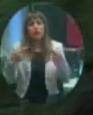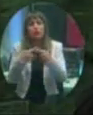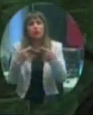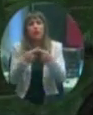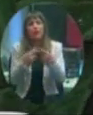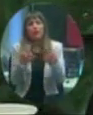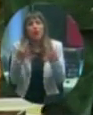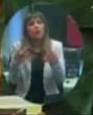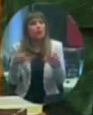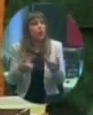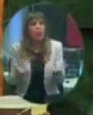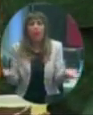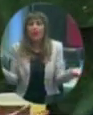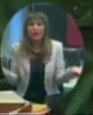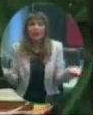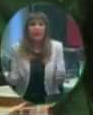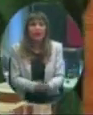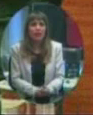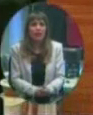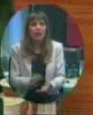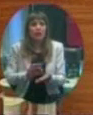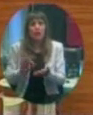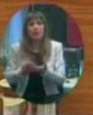כאן, שזה משרד הרווחה